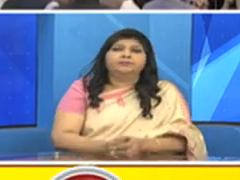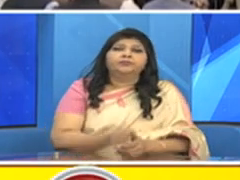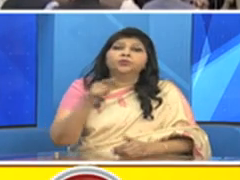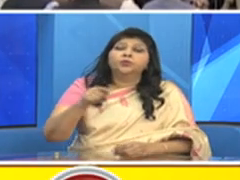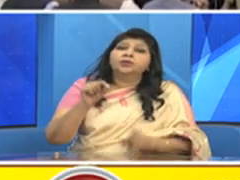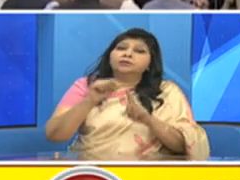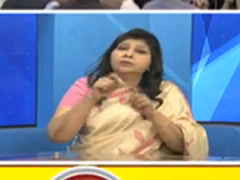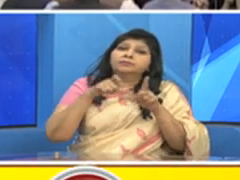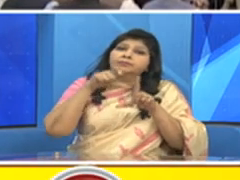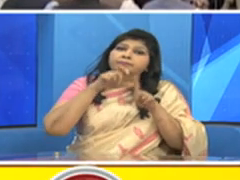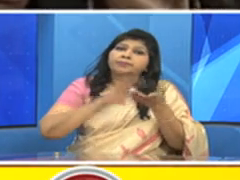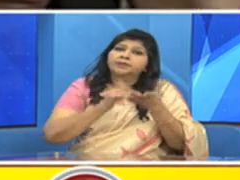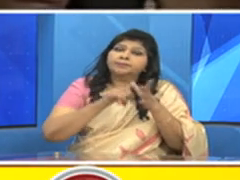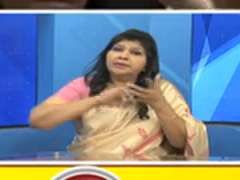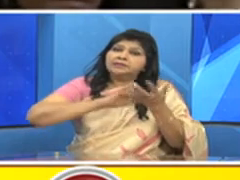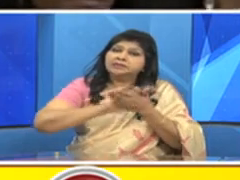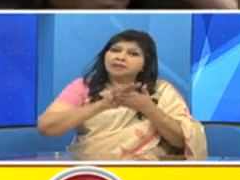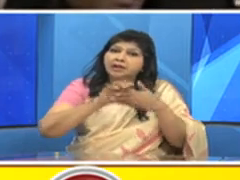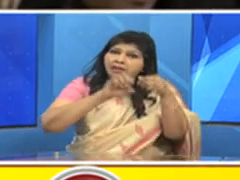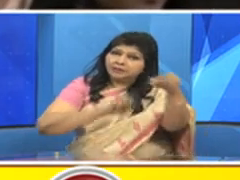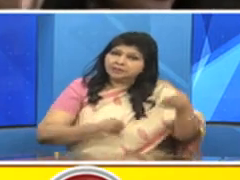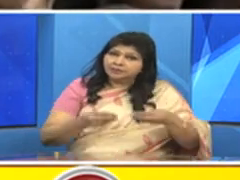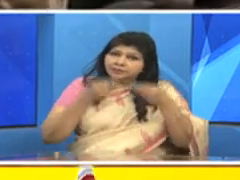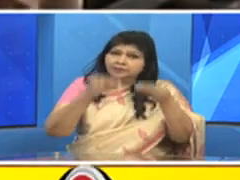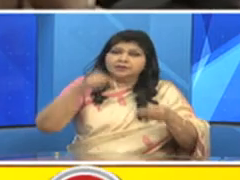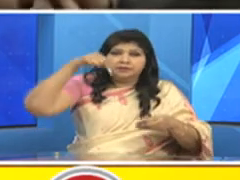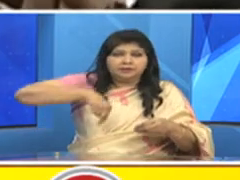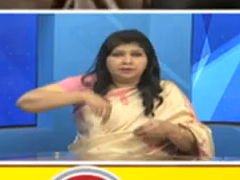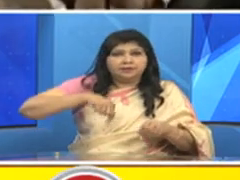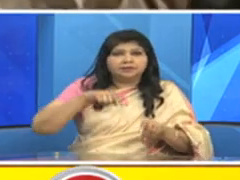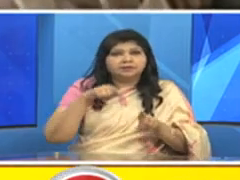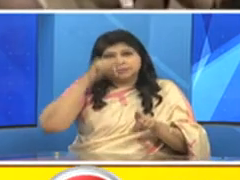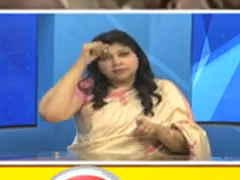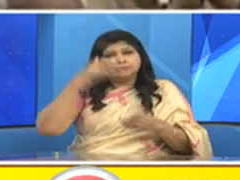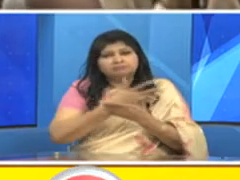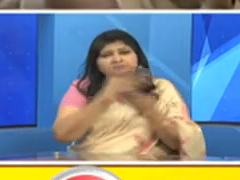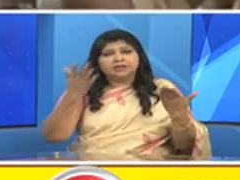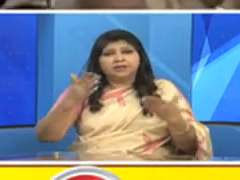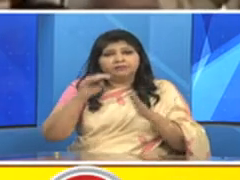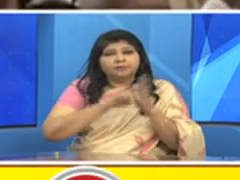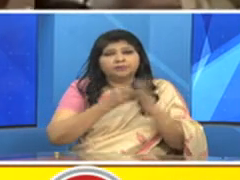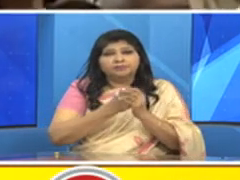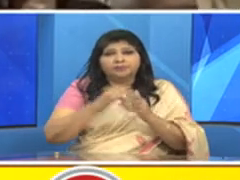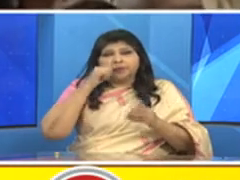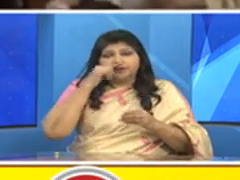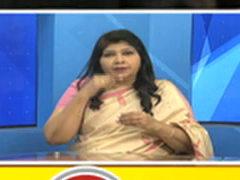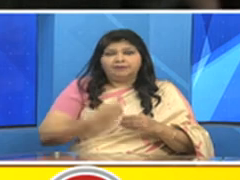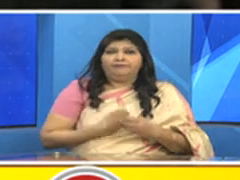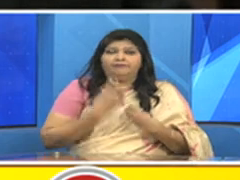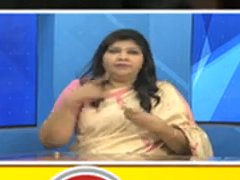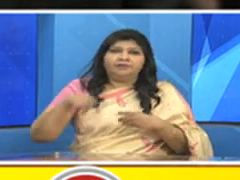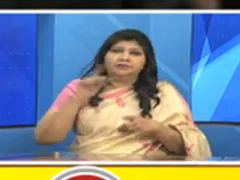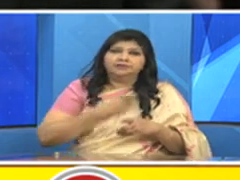उन्हें पद्मश्री सम्मान मिल रहा था। साथियों, आज भारत अपनी इन महान विभूतियों को लेकर गर्व की अनुभूति करता